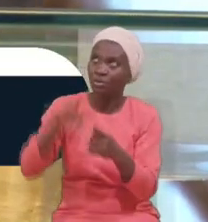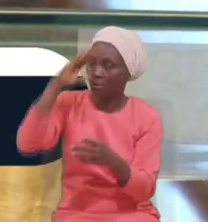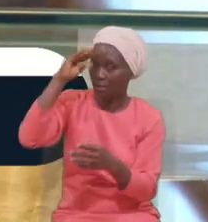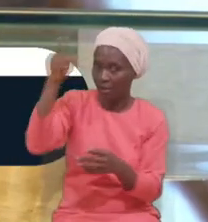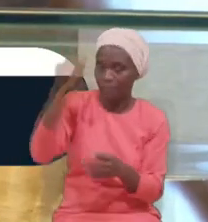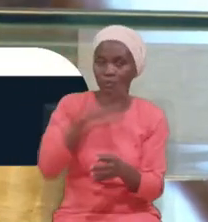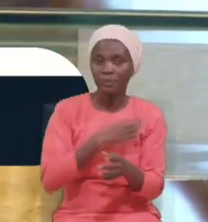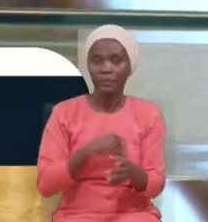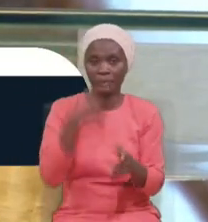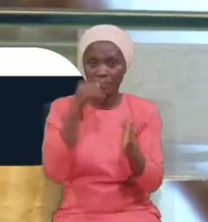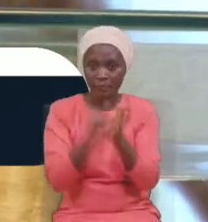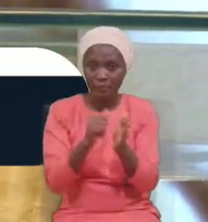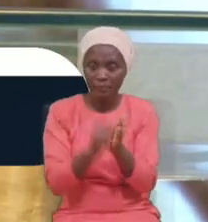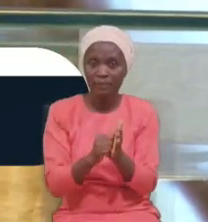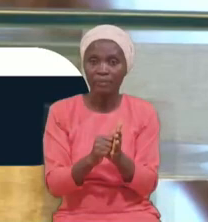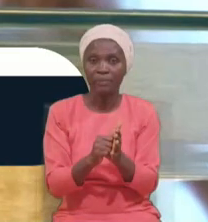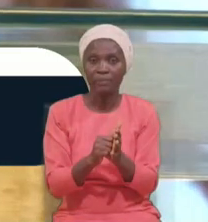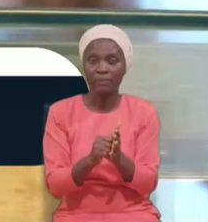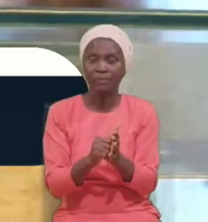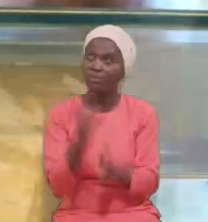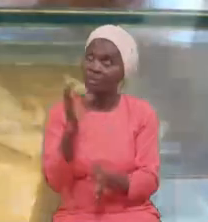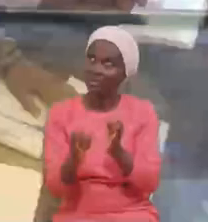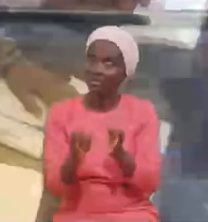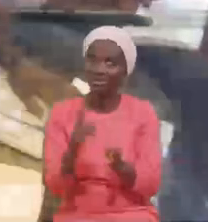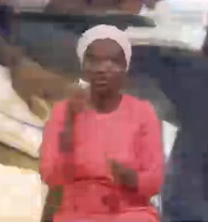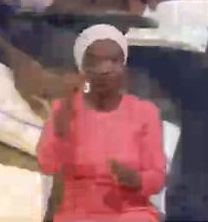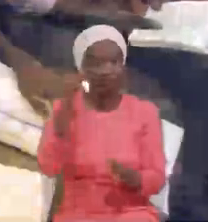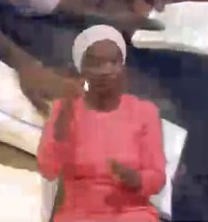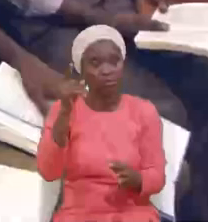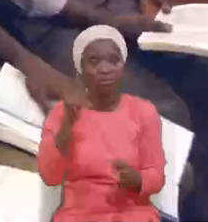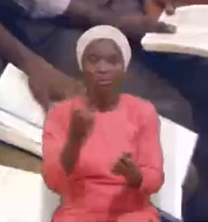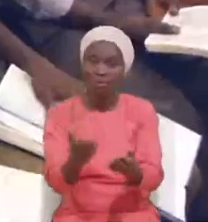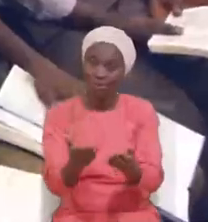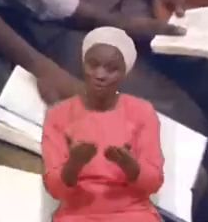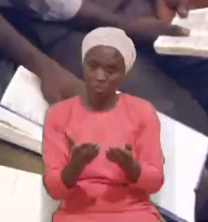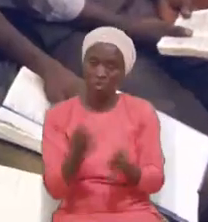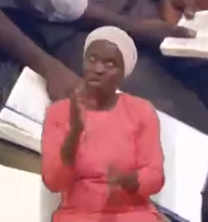il lui dit d'un ton suppliant, «